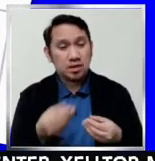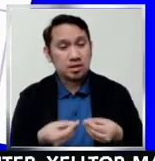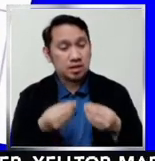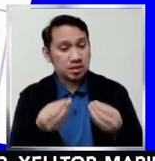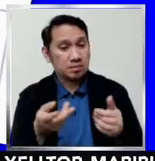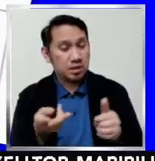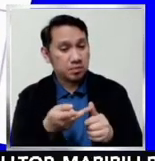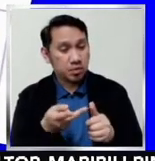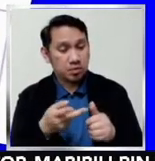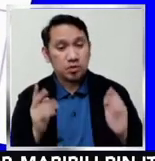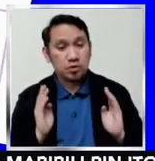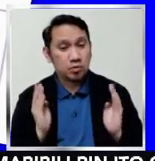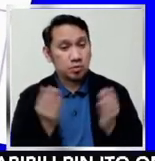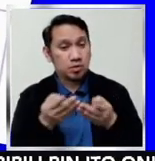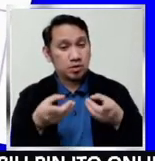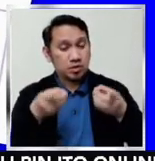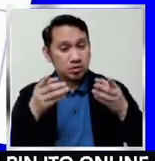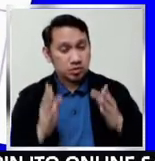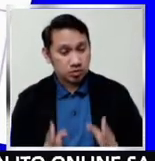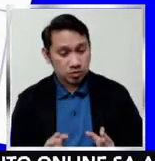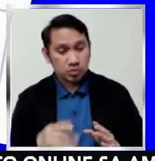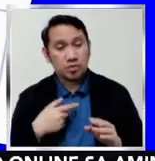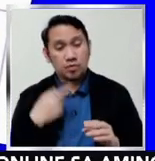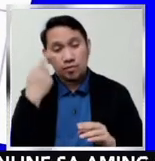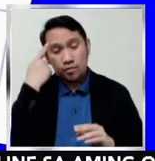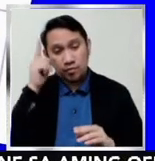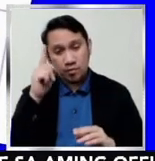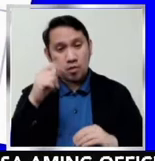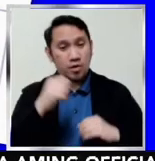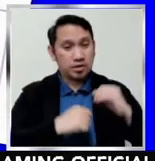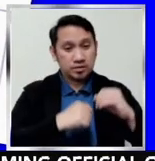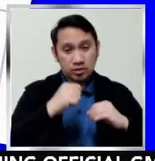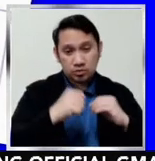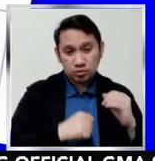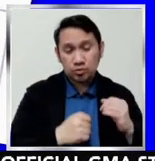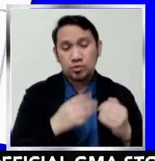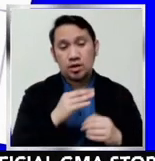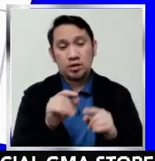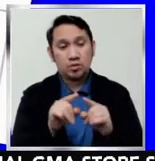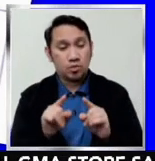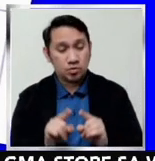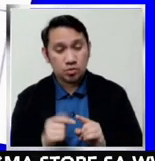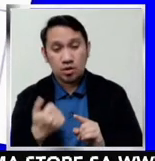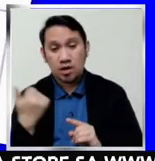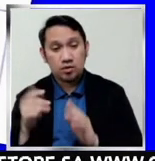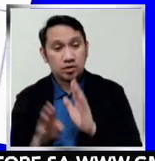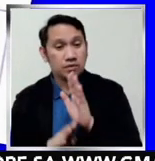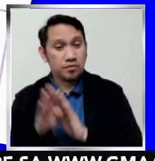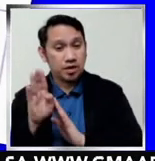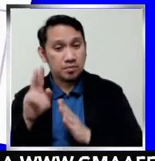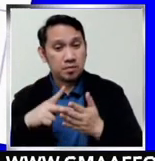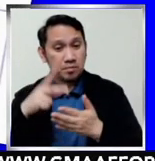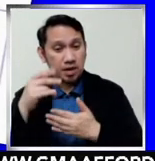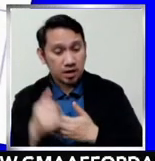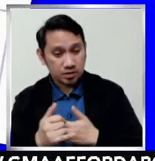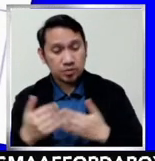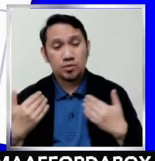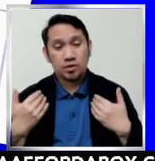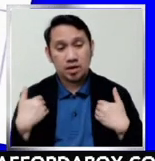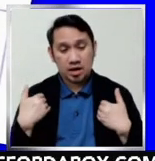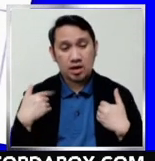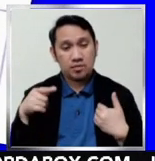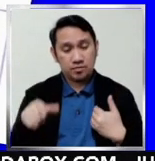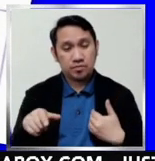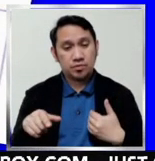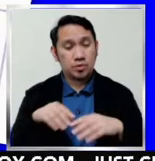ang pag-invest sa government infrastructure at iba pang development projects na may pinakamataas na return of investment at